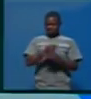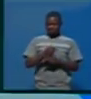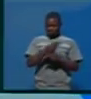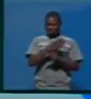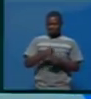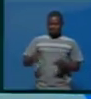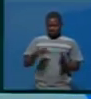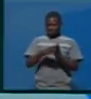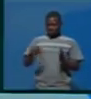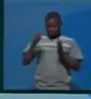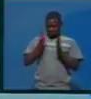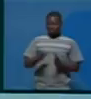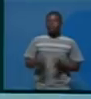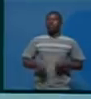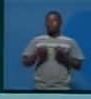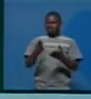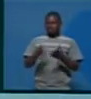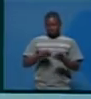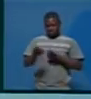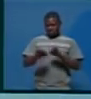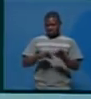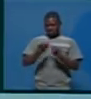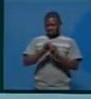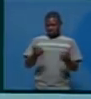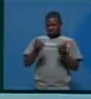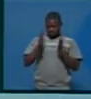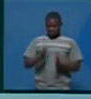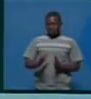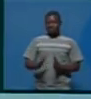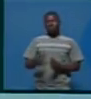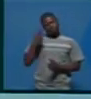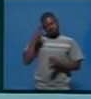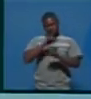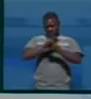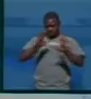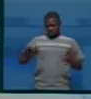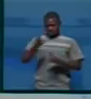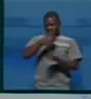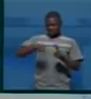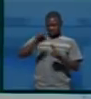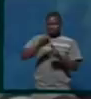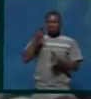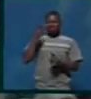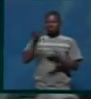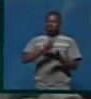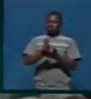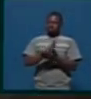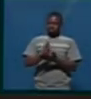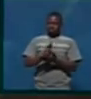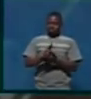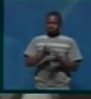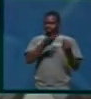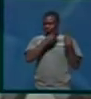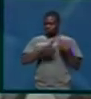des explications aux journalistes pour éclairer l'opinion sur la situation. Moumouni Barou. Depuis fin